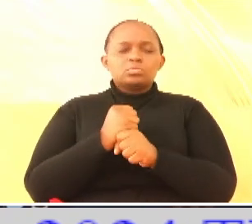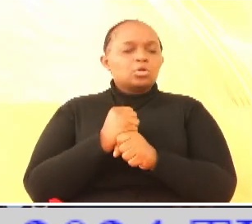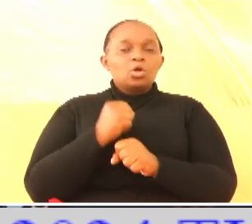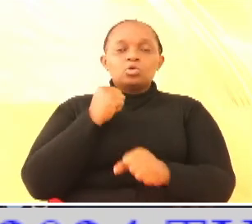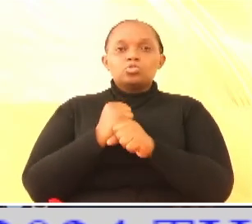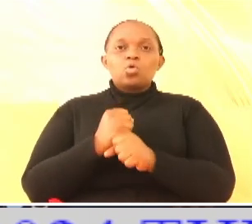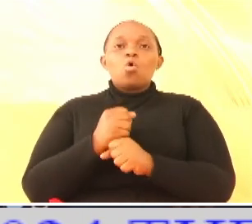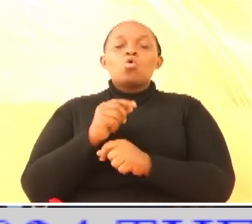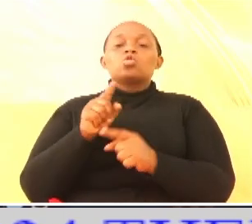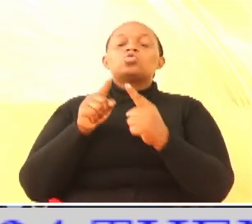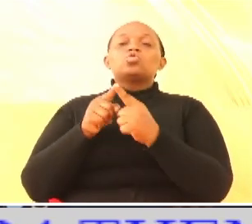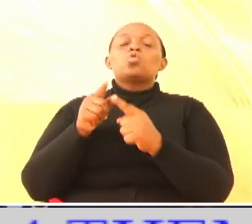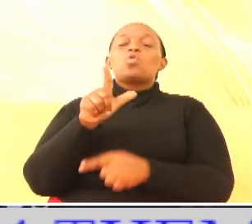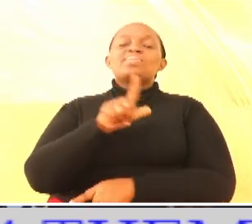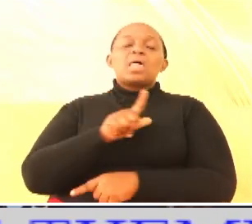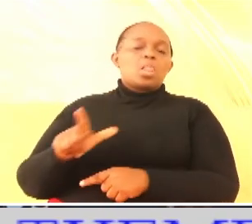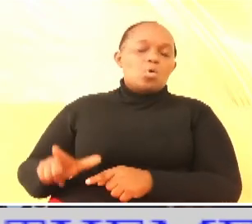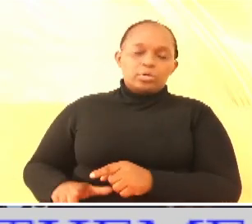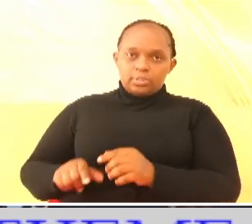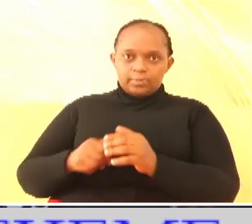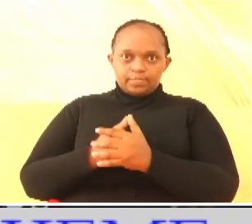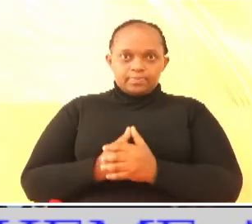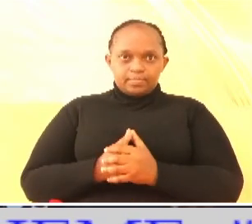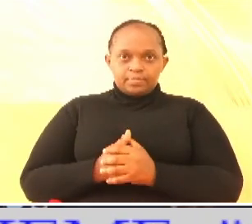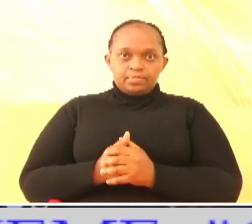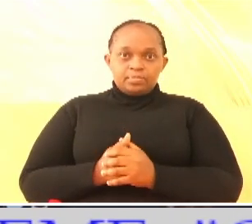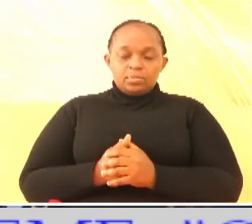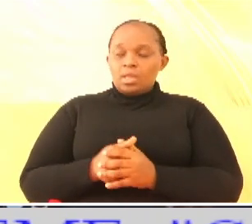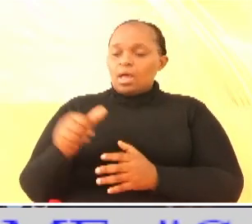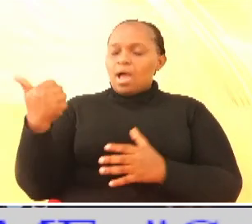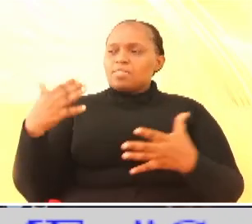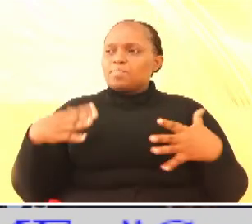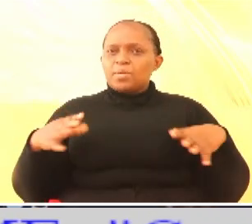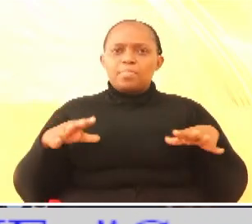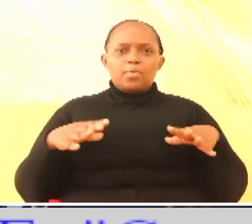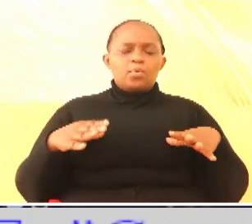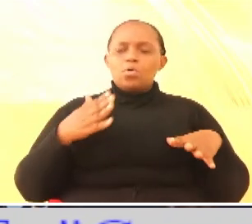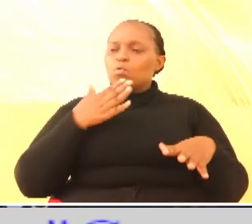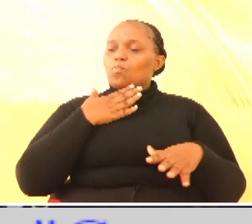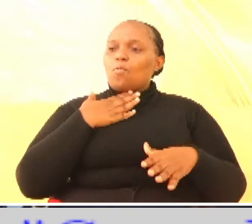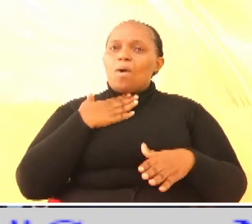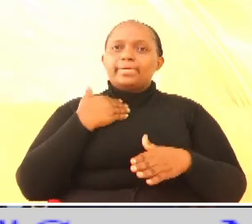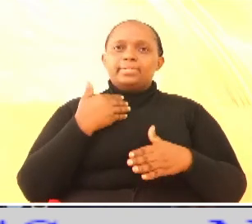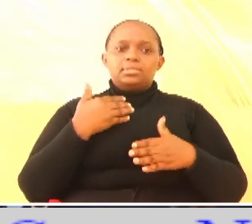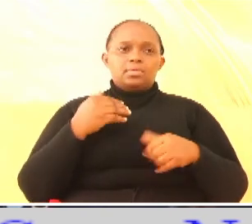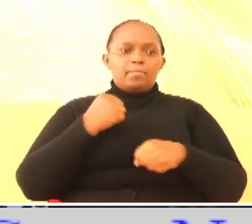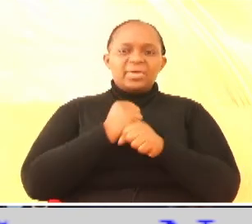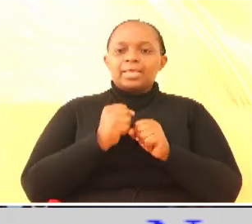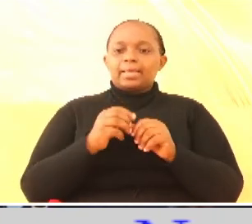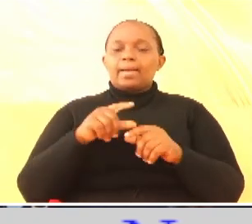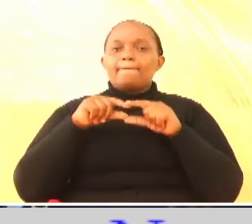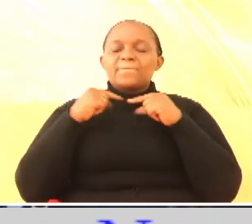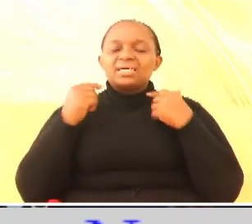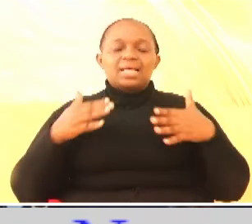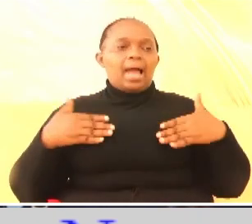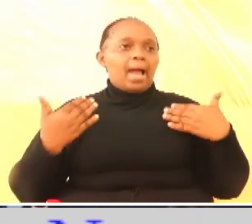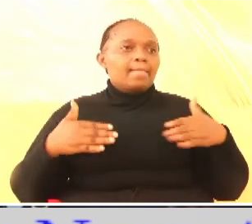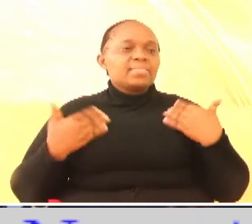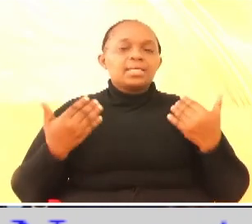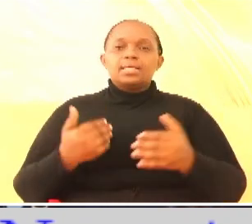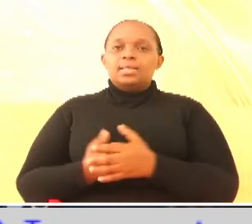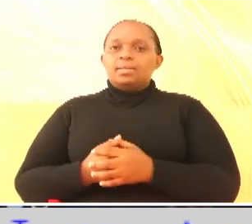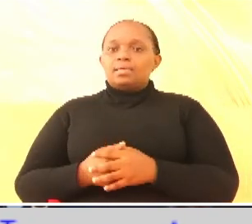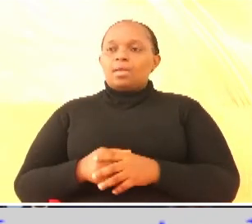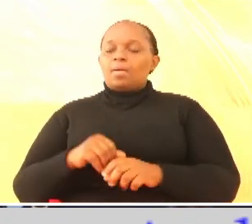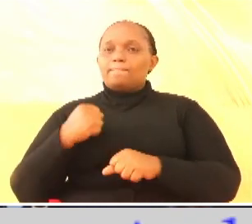Ni wapi hapa watu wanahudumu wakiangalia watu? Wanataka kufurahisha viongozi. Wanataka kufurahisha pastor. Wanataka kufurahisha chairman. Wanataka